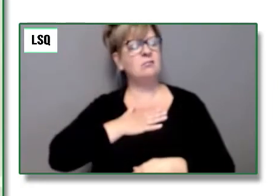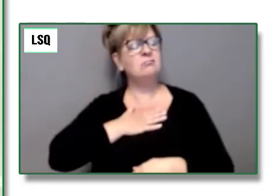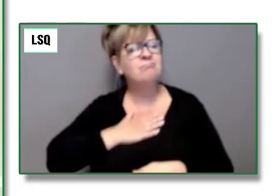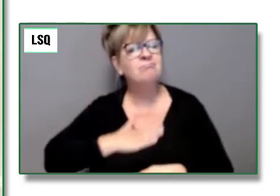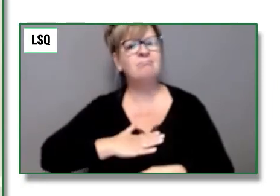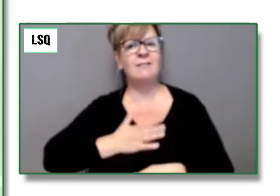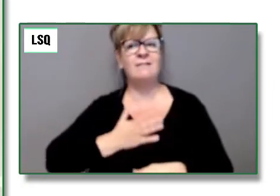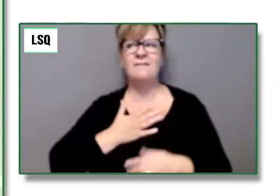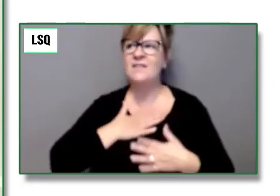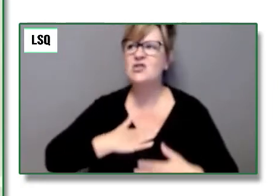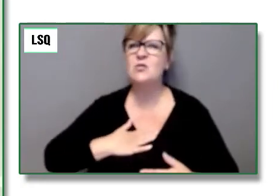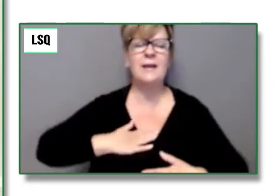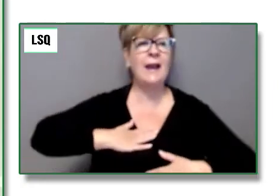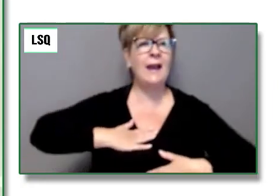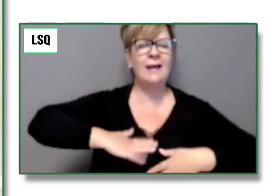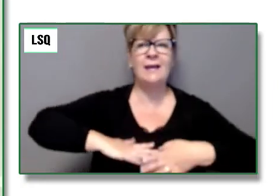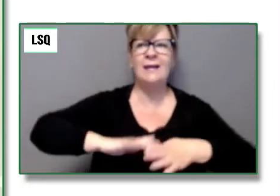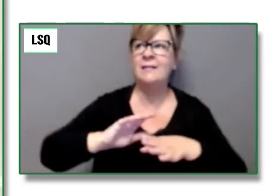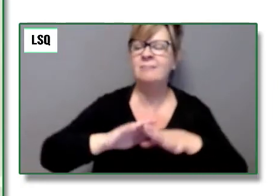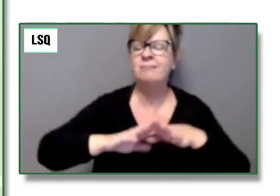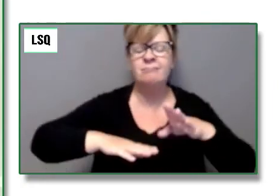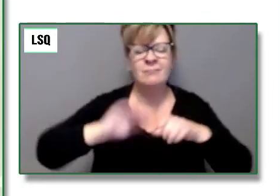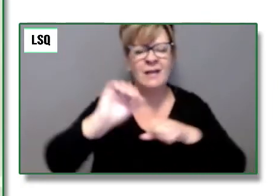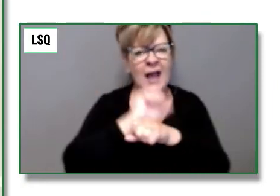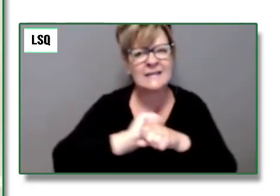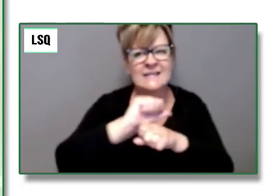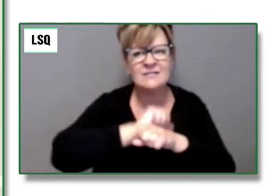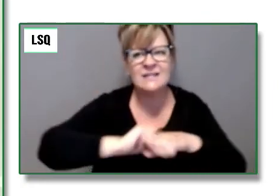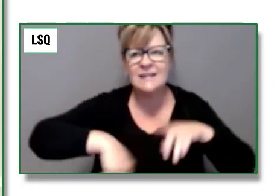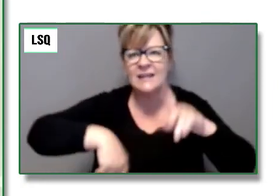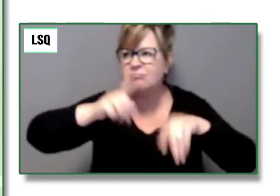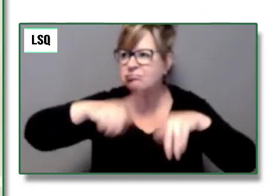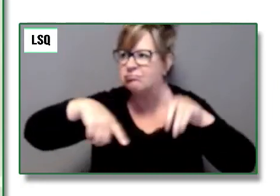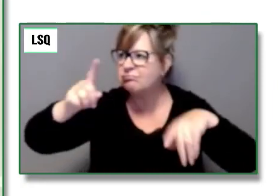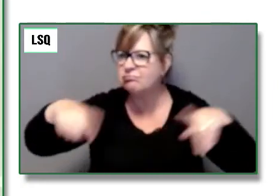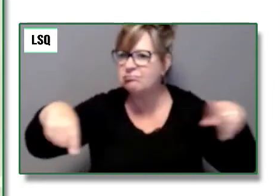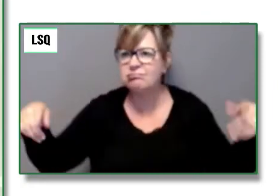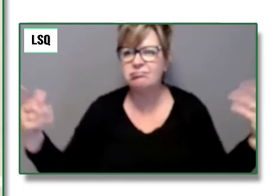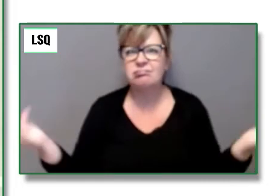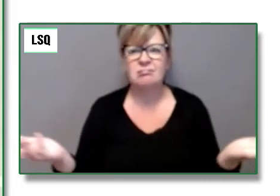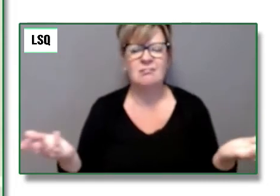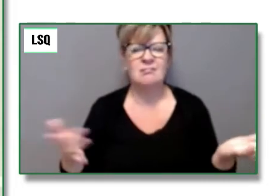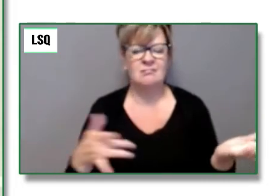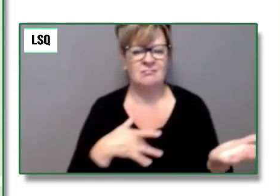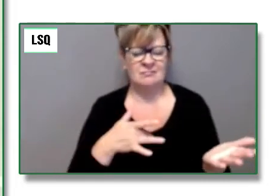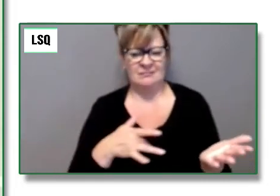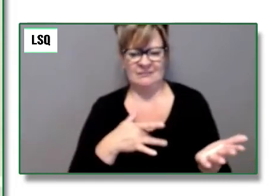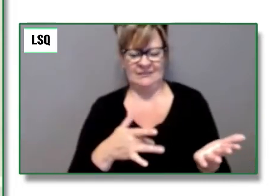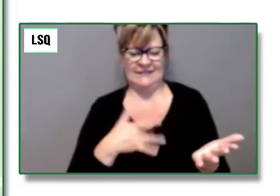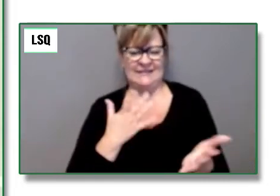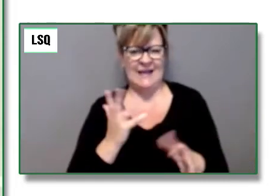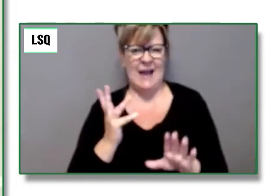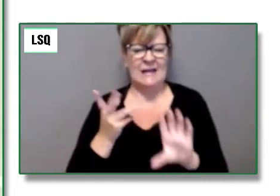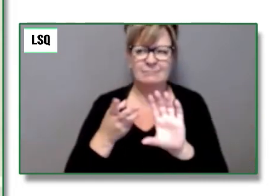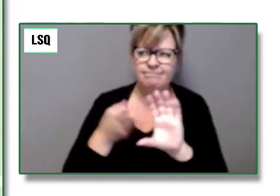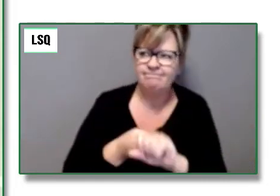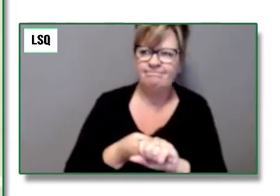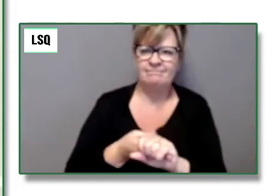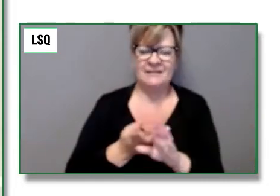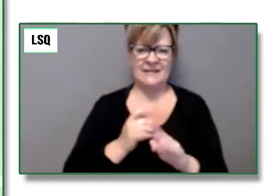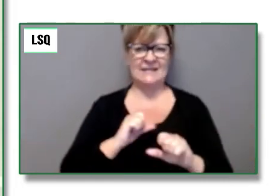d'engagement dynamique et toute personne peut vraiment y participer. Et c'est là la